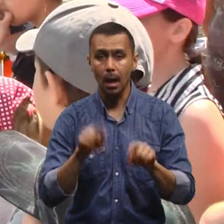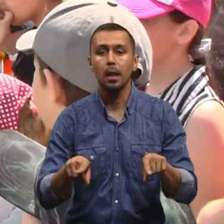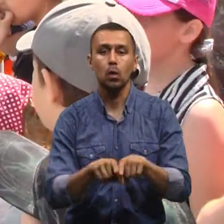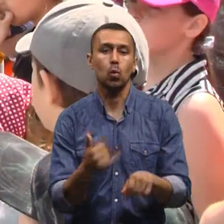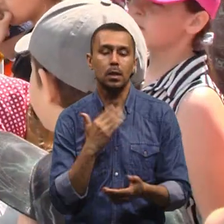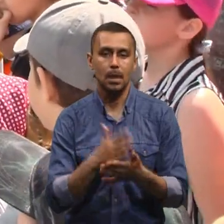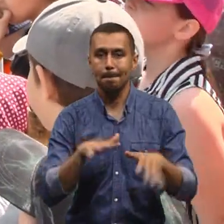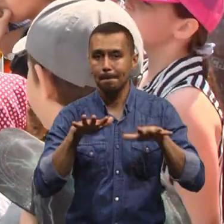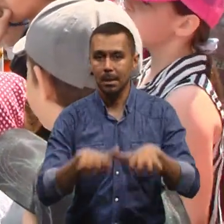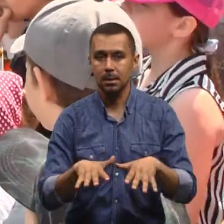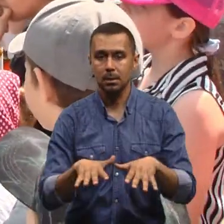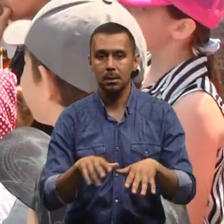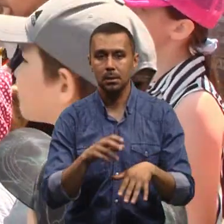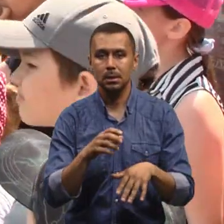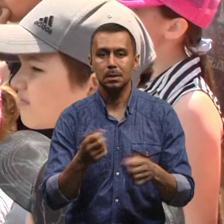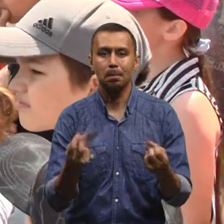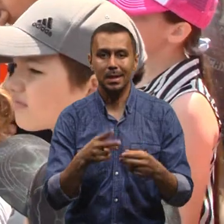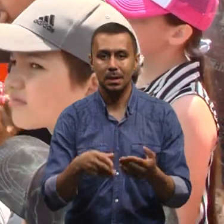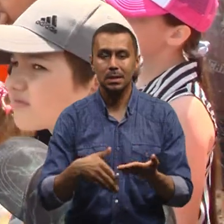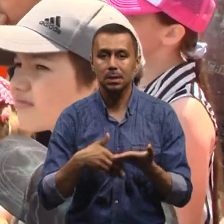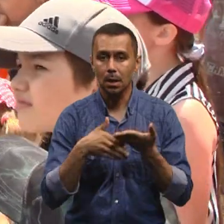у нас є локація спецзасобів і